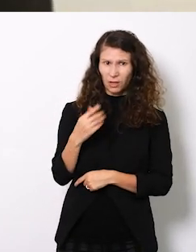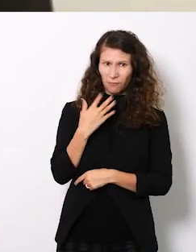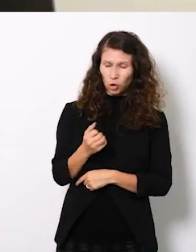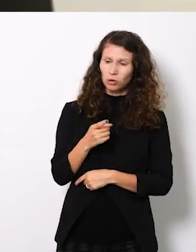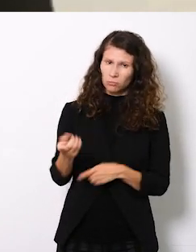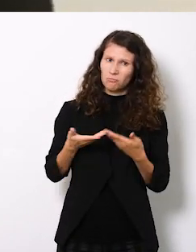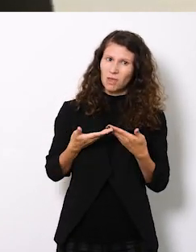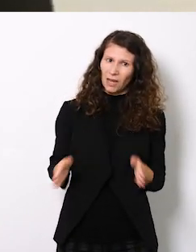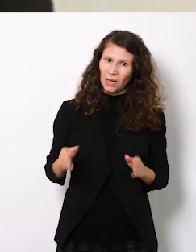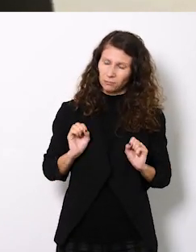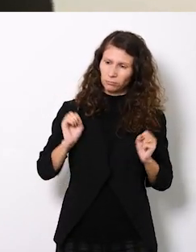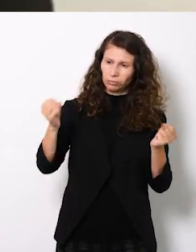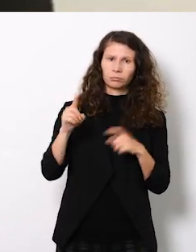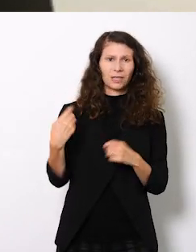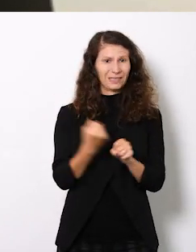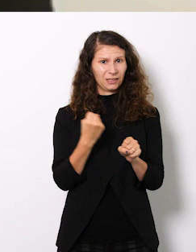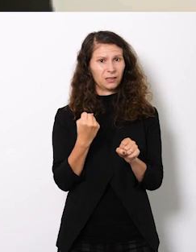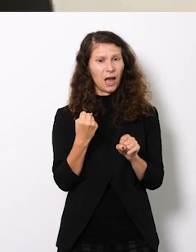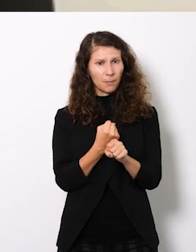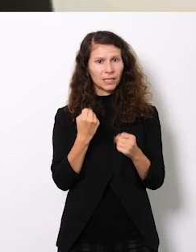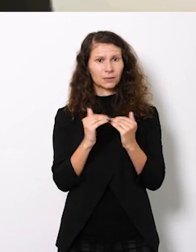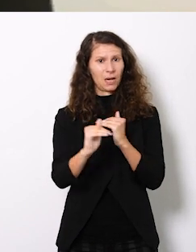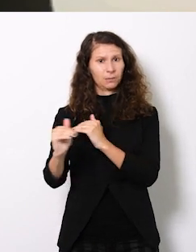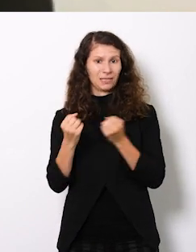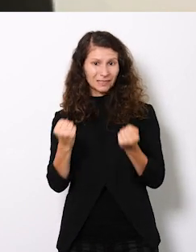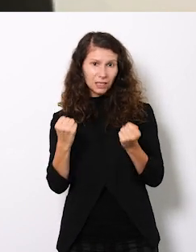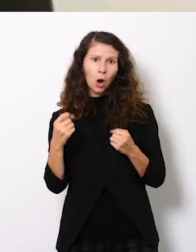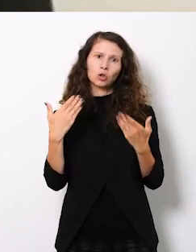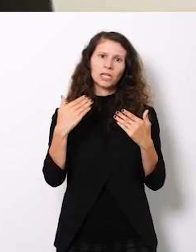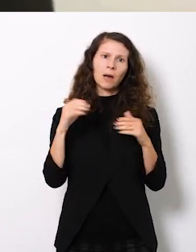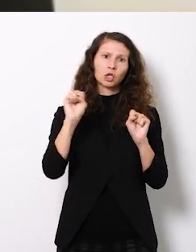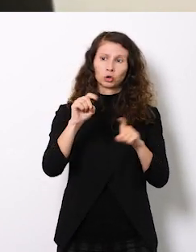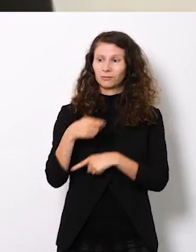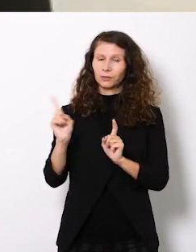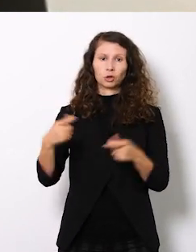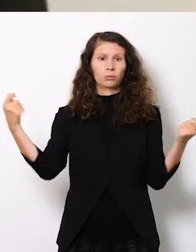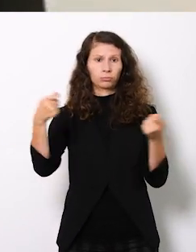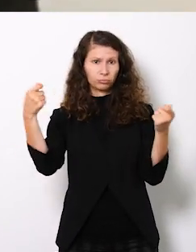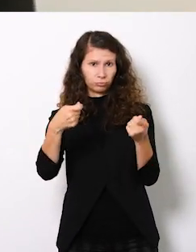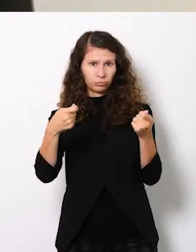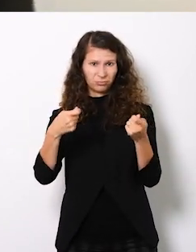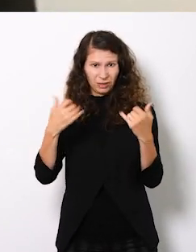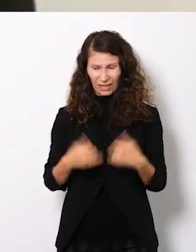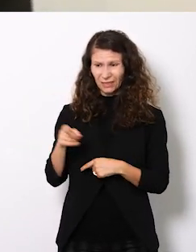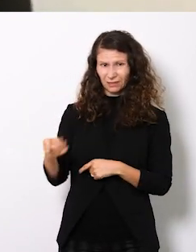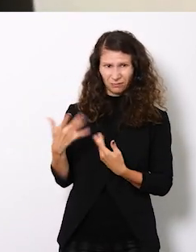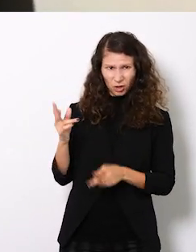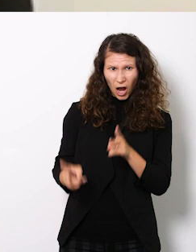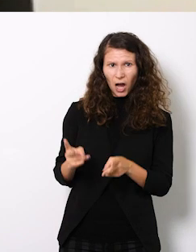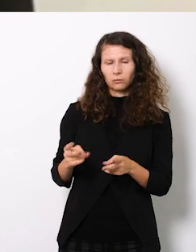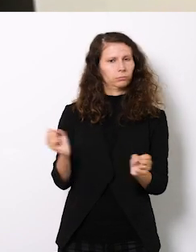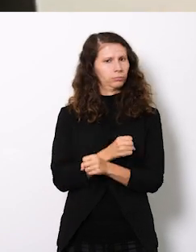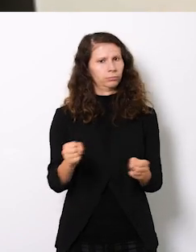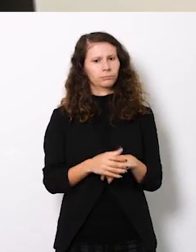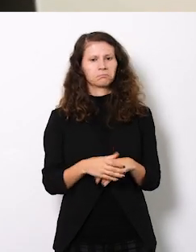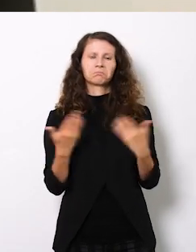will, dass sie sichere Arbeitsplätze schaffen und zum Beispiel in den Klimaschutz investieren. Kern Ihrer Frage, wie machen wir die